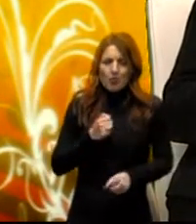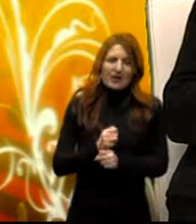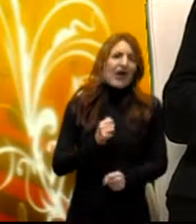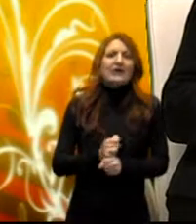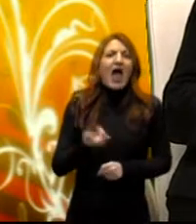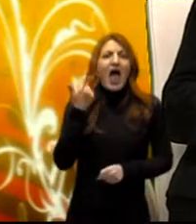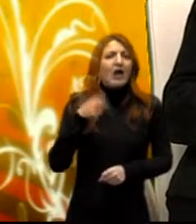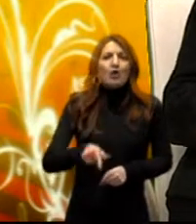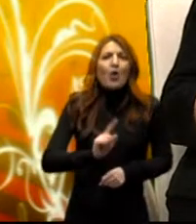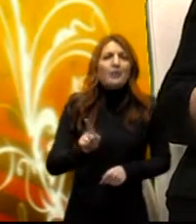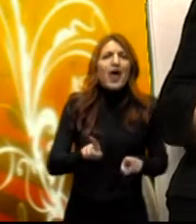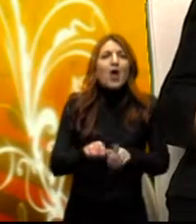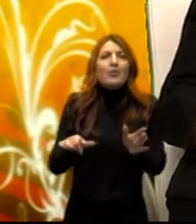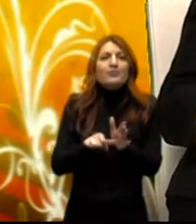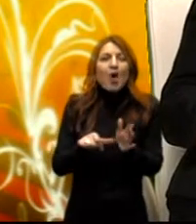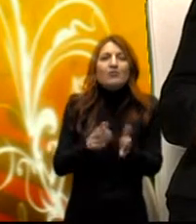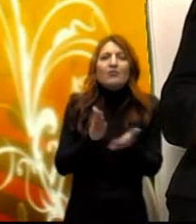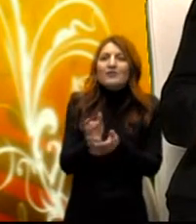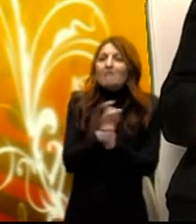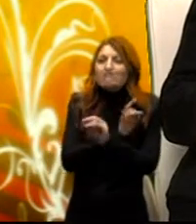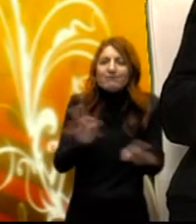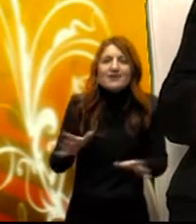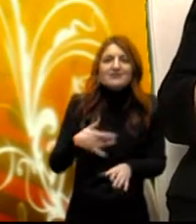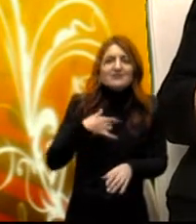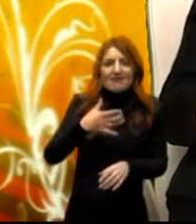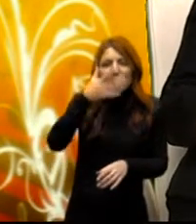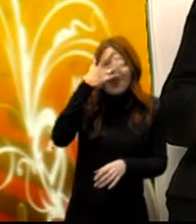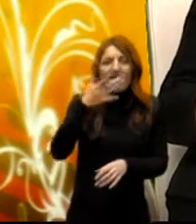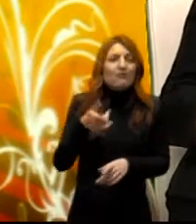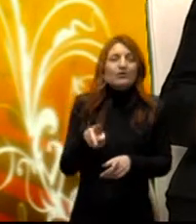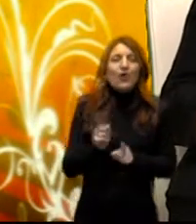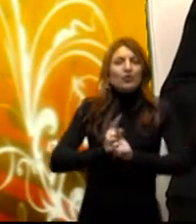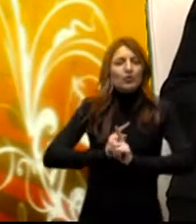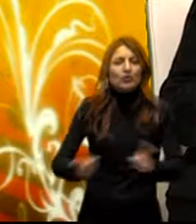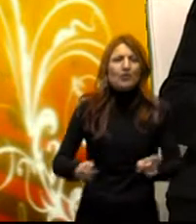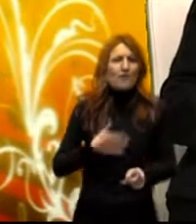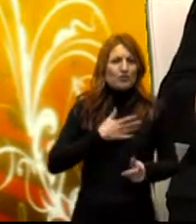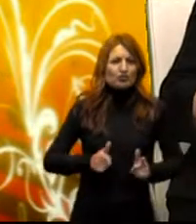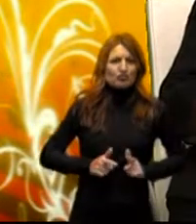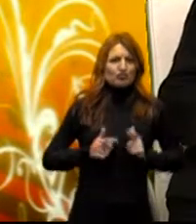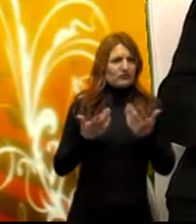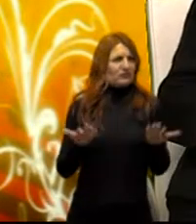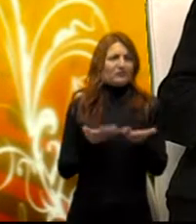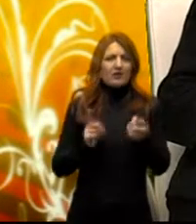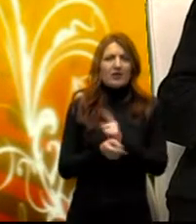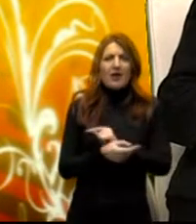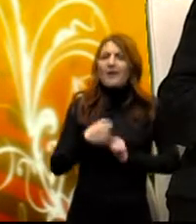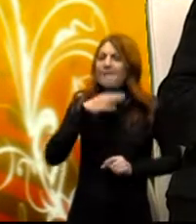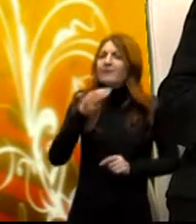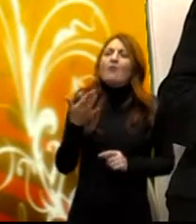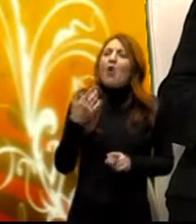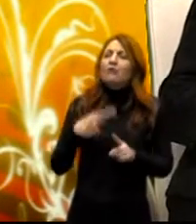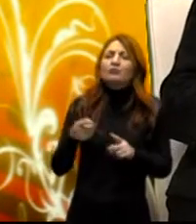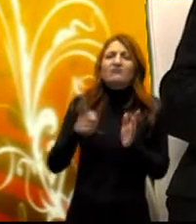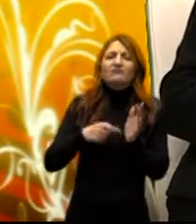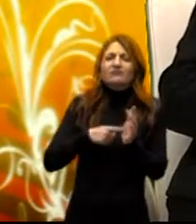ja inače bi mogao postići, ta efikasnost. Meni to mijenja način života. Pa on, kako vas, koliko vas često boli